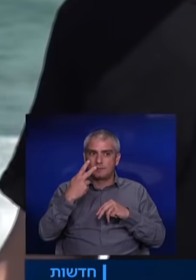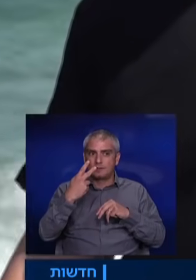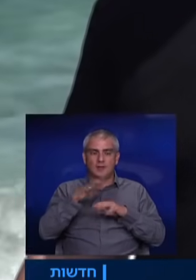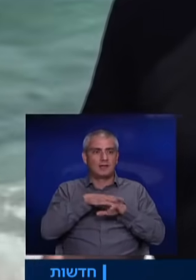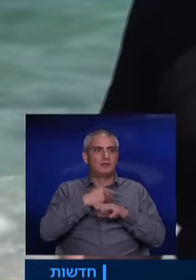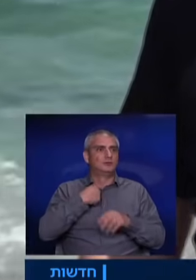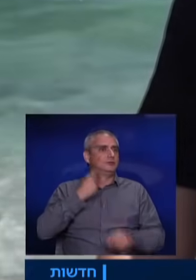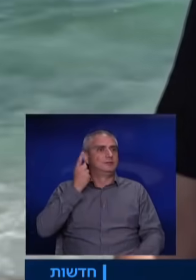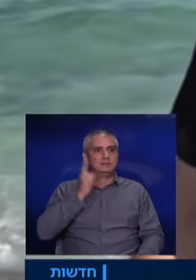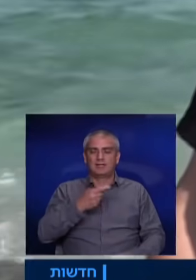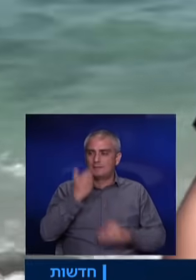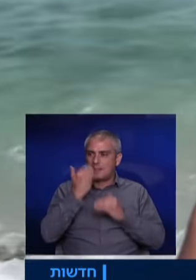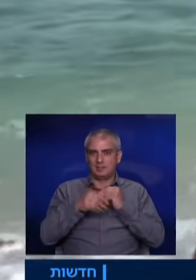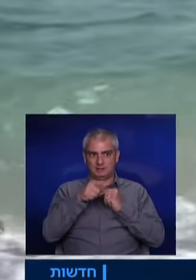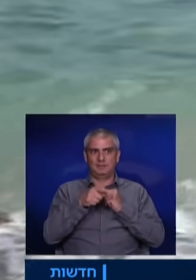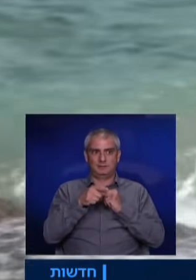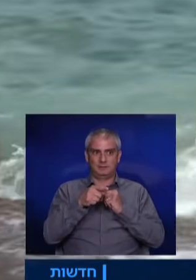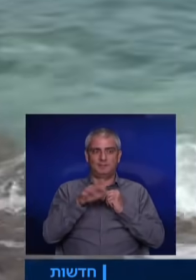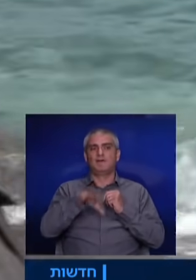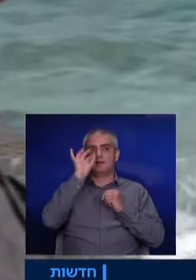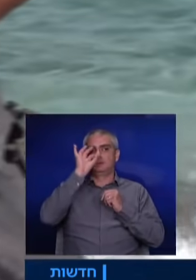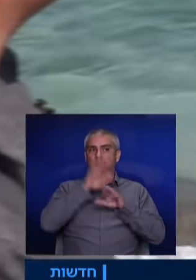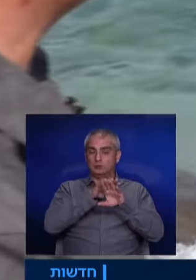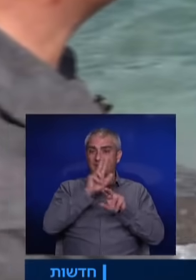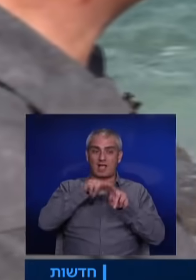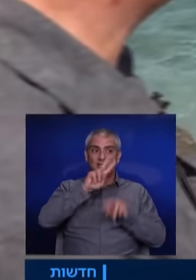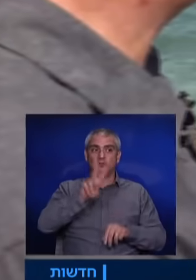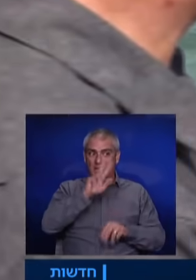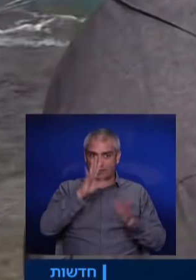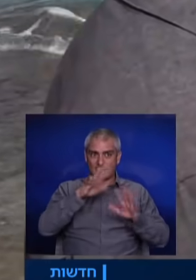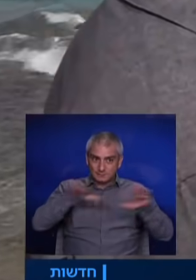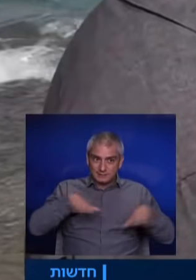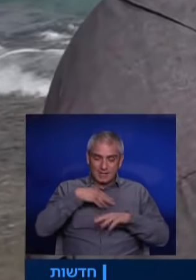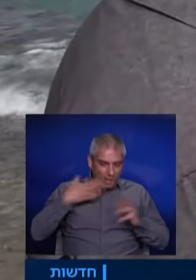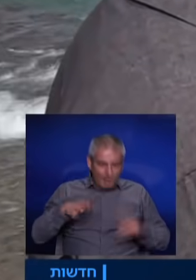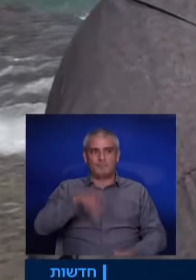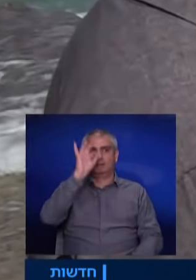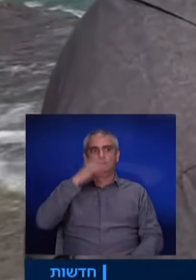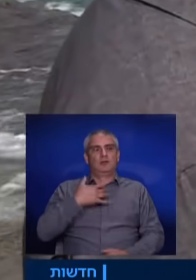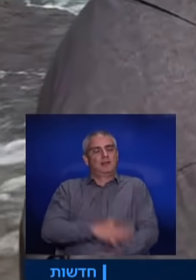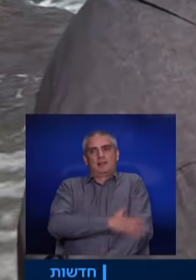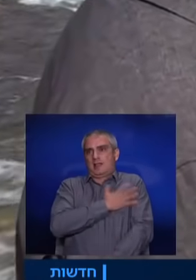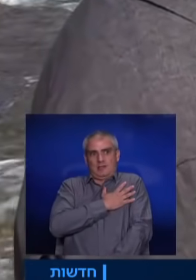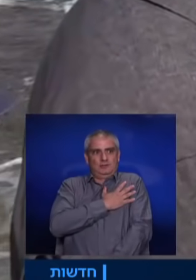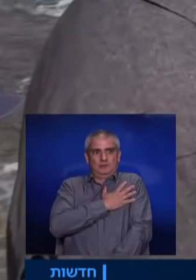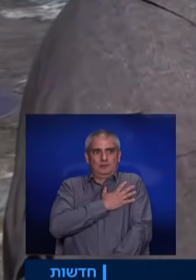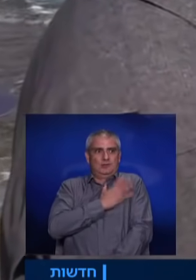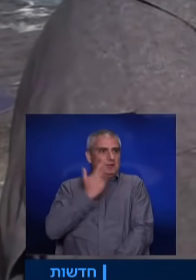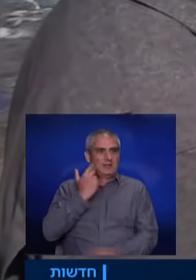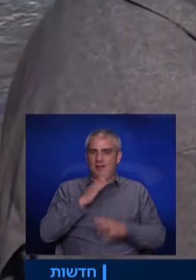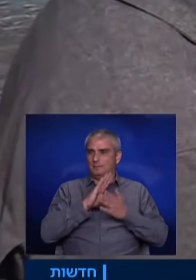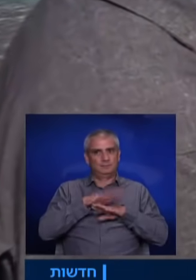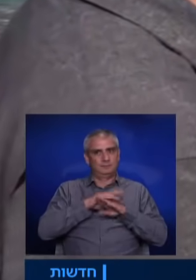ש... היינו צריכים להשלים את זה, ומצאנו את הצו אחרי שעתיים שחייה. חגשנו מאוד. הייתה משימה לא פשוטה